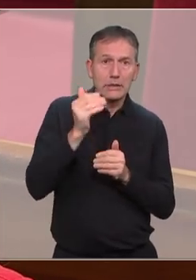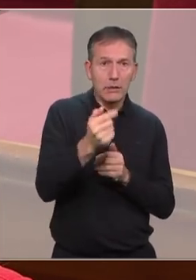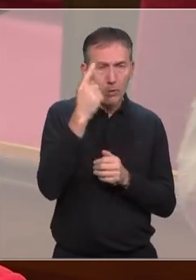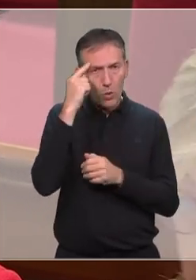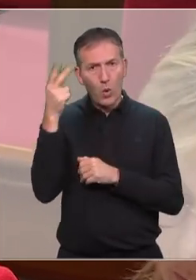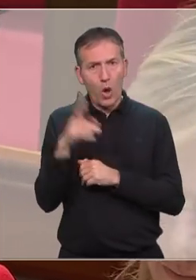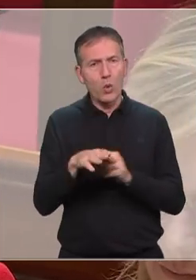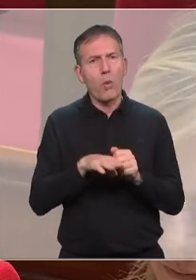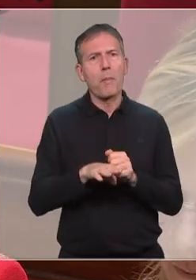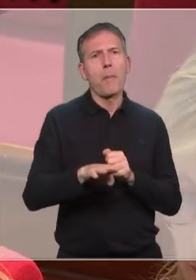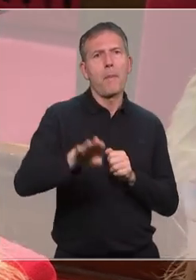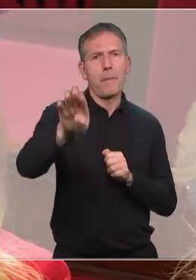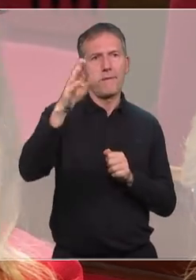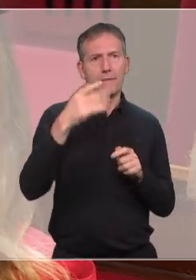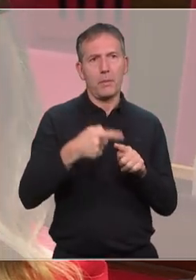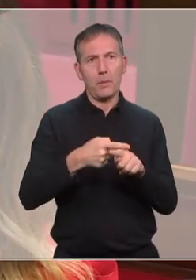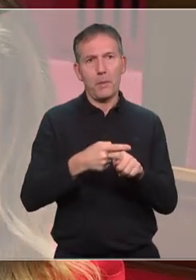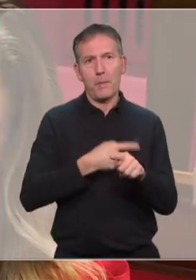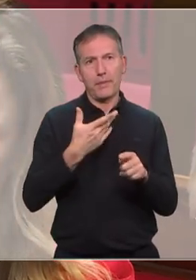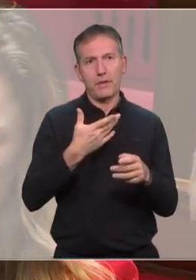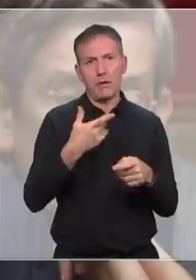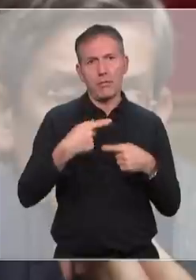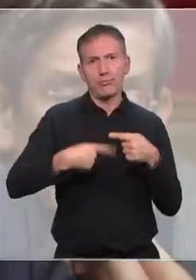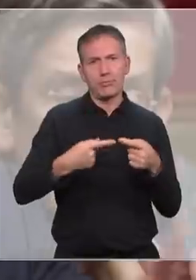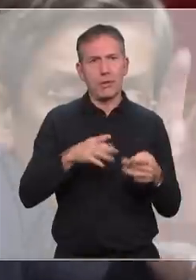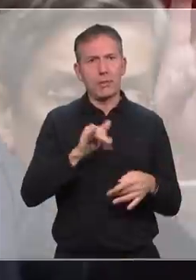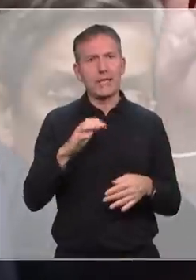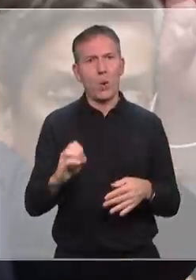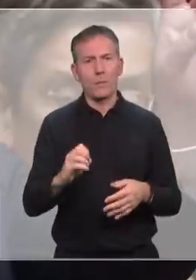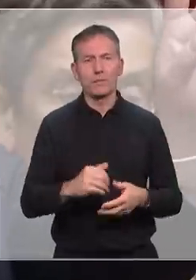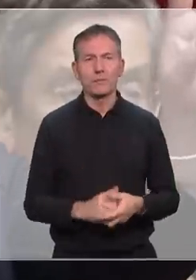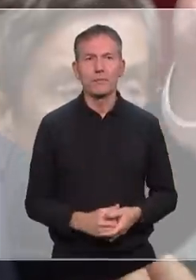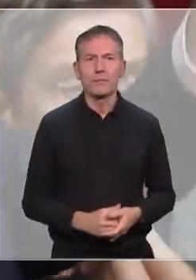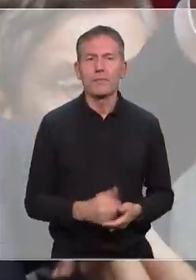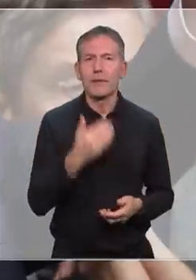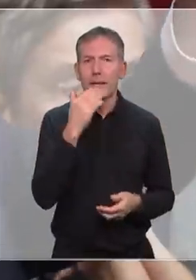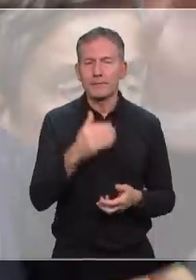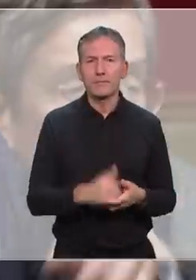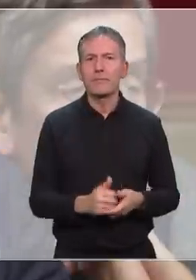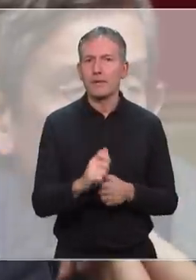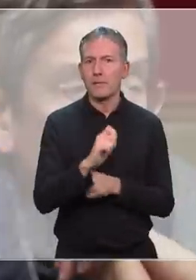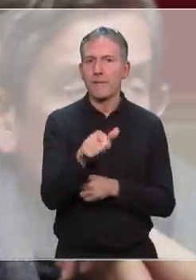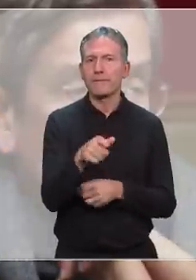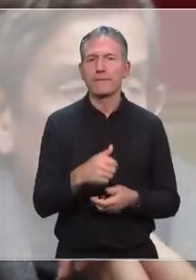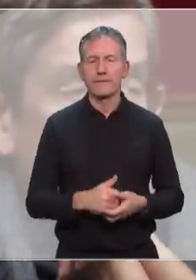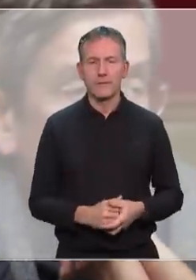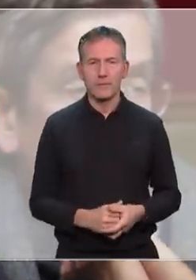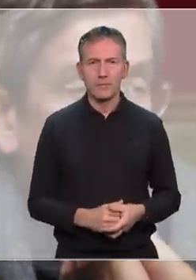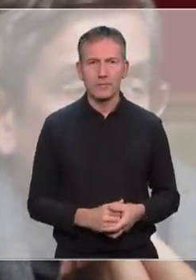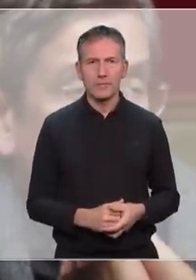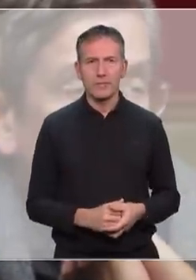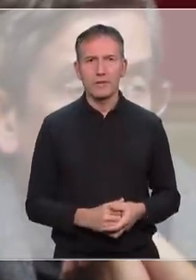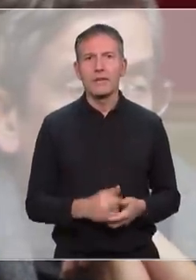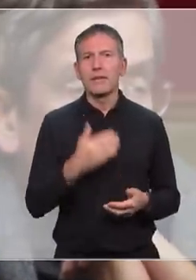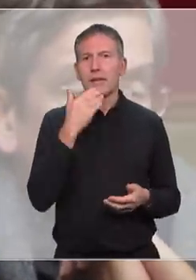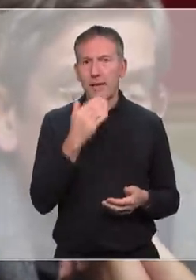la tendance lourde qui était celle d'une augmentation de la consommation de produits bio. Je vous remercie, monsieur le ministre. Monsieur Saint-Huile.